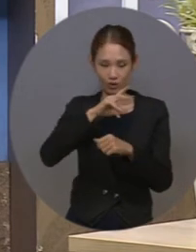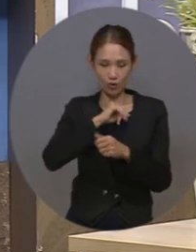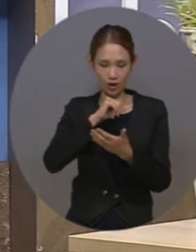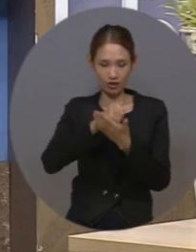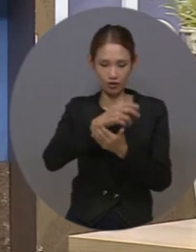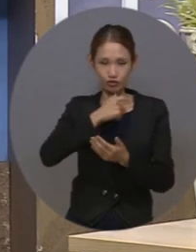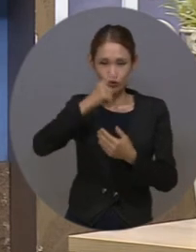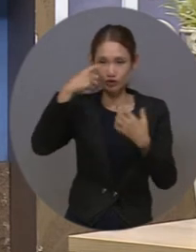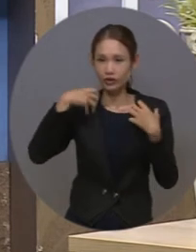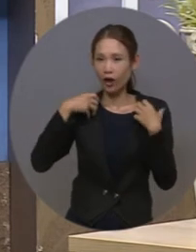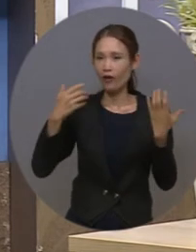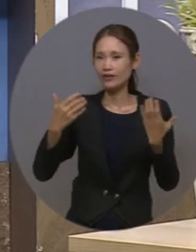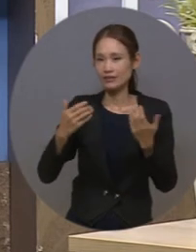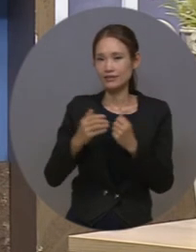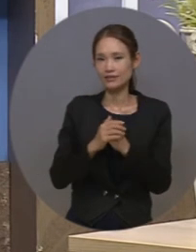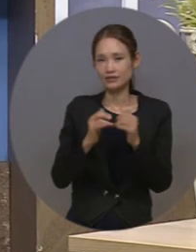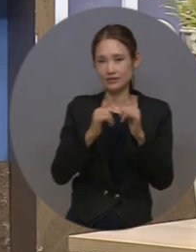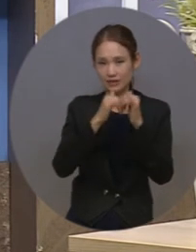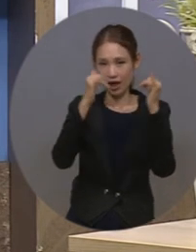하시면서